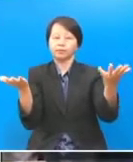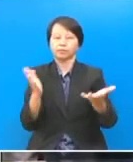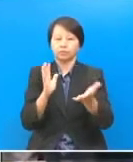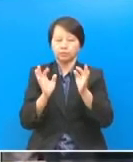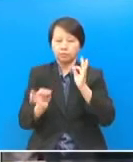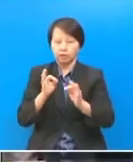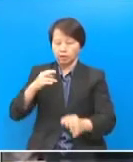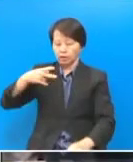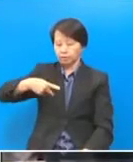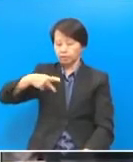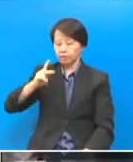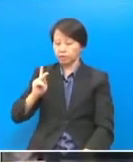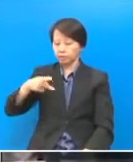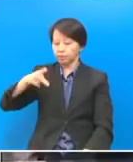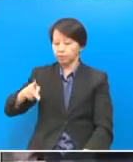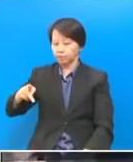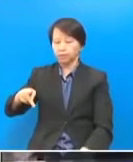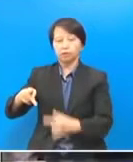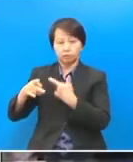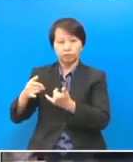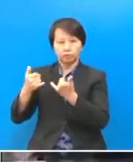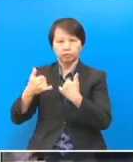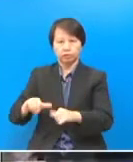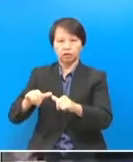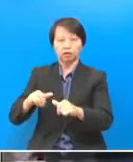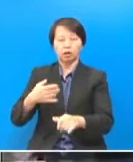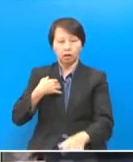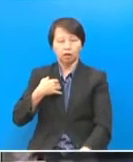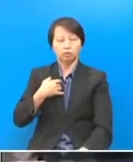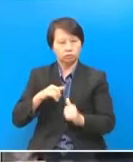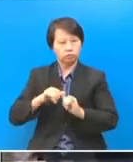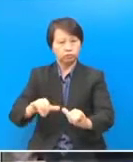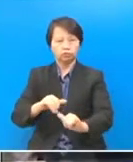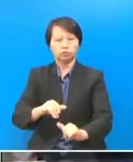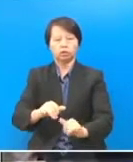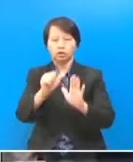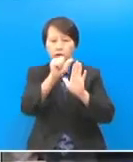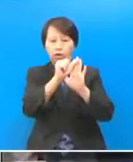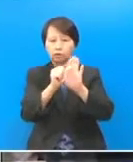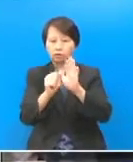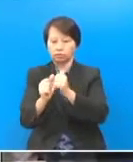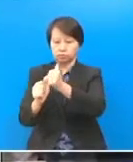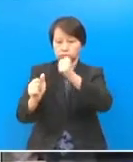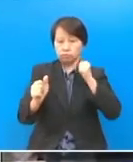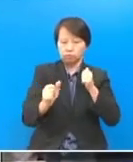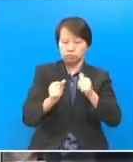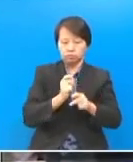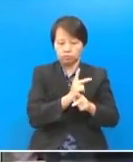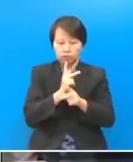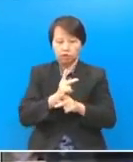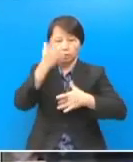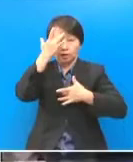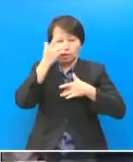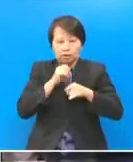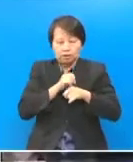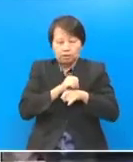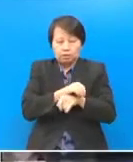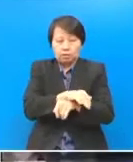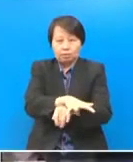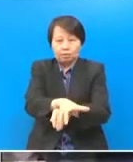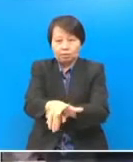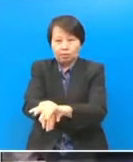dilaksanakan ke tipe ini masih meneruskan penguatkuasaan akta pencegahan dan pengawalan penyakit berb kids